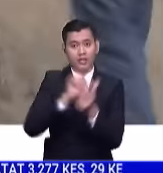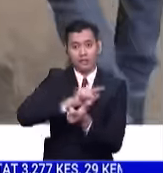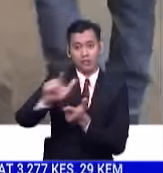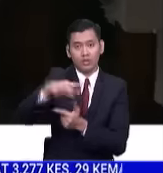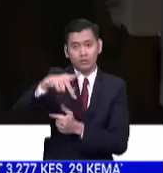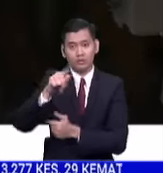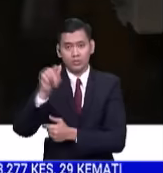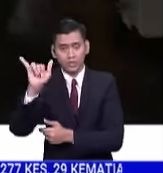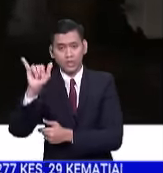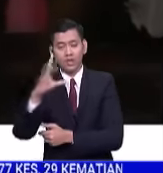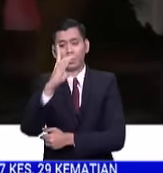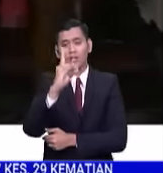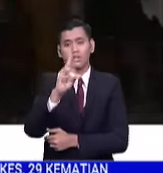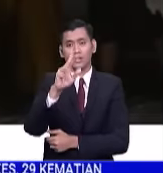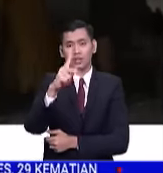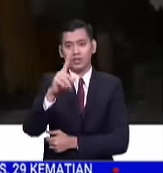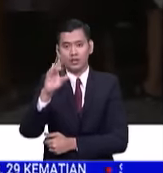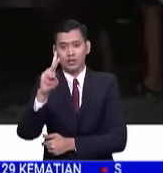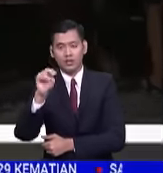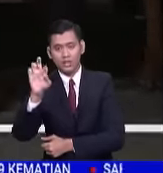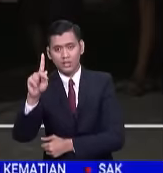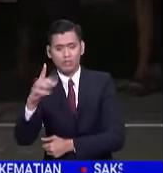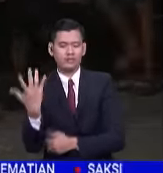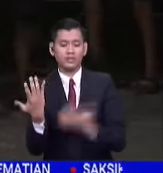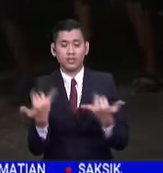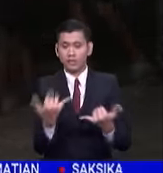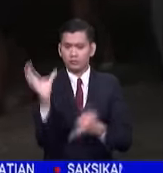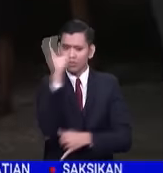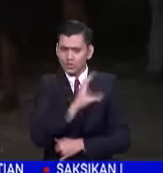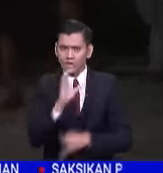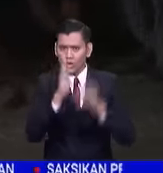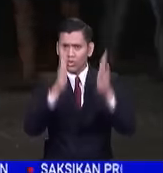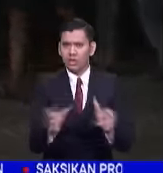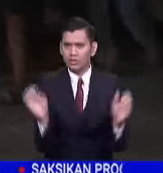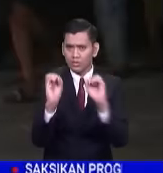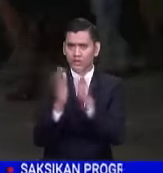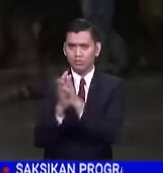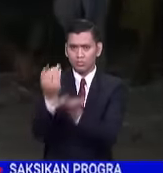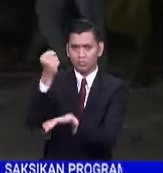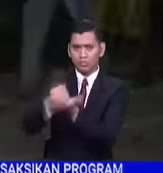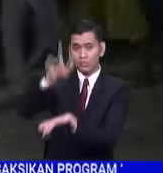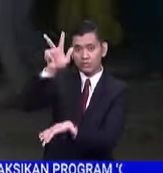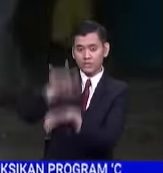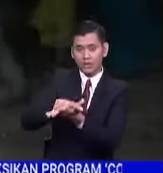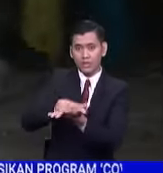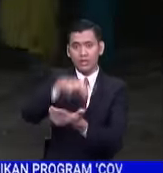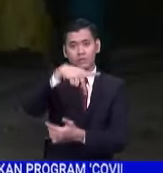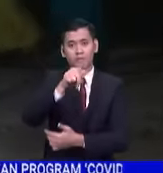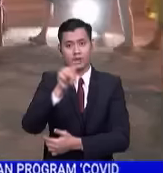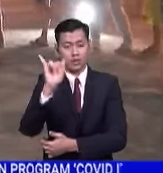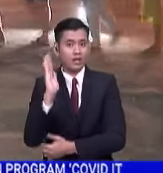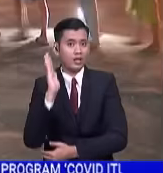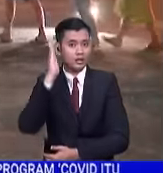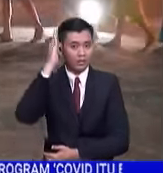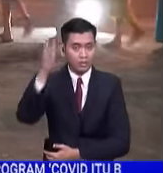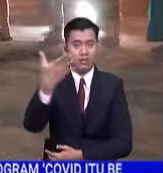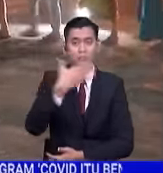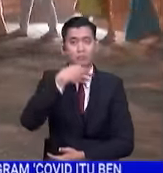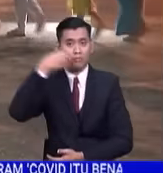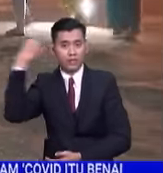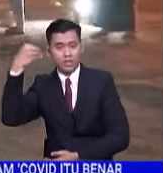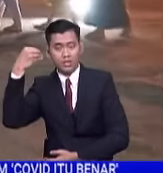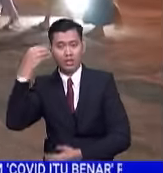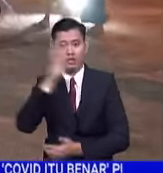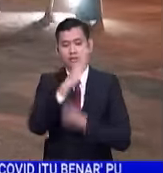mengenal pasti mereka yang tidak mempunyai dokumen yang sah. Parti akan diberi peluang sama ada pulang ke negara asal atau